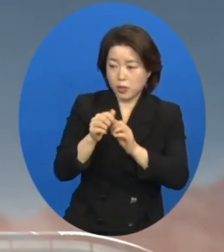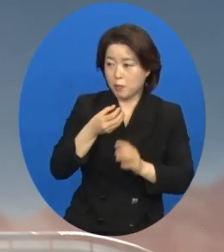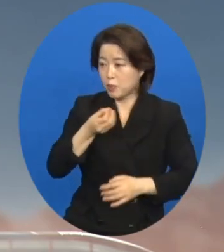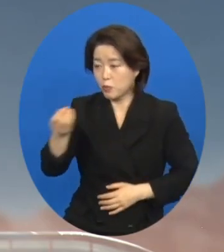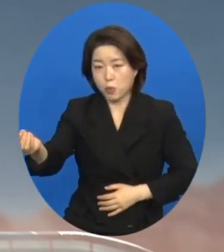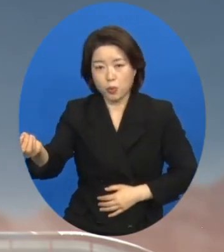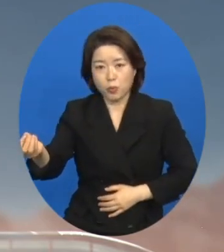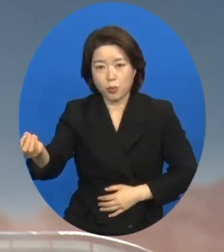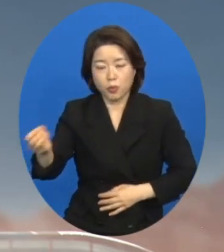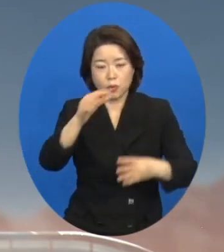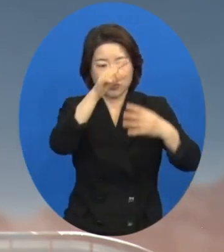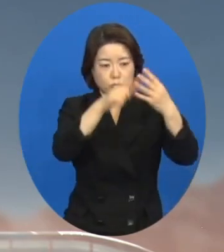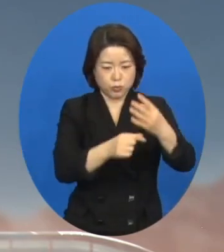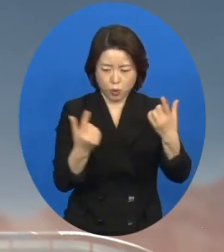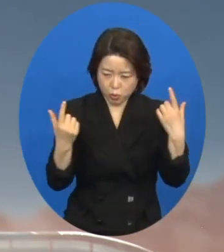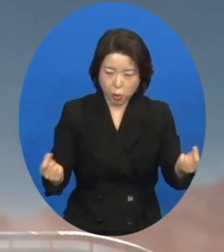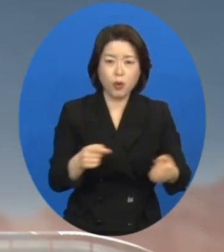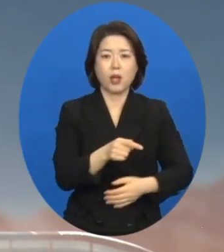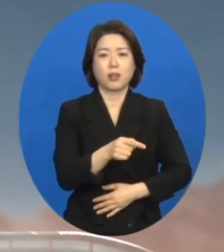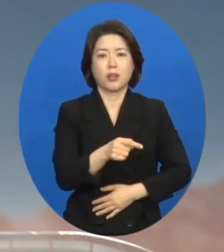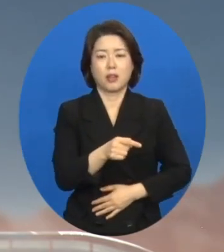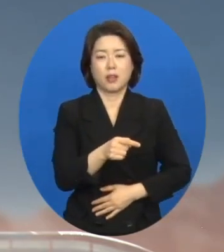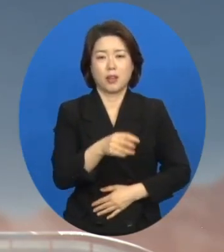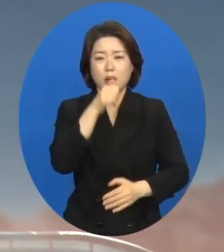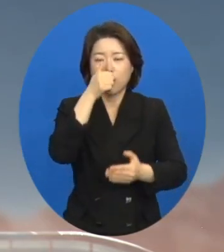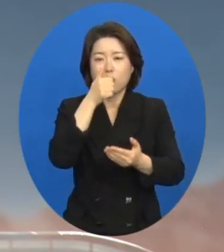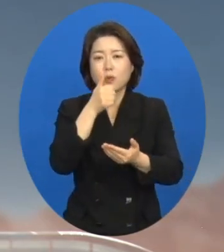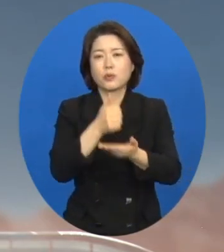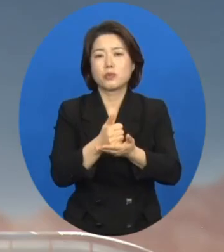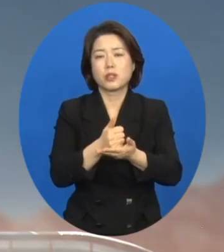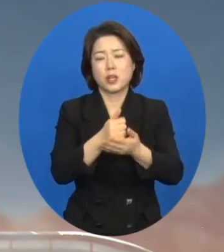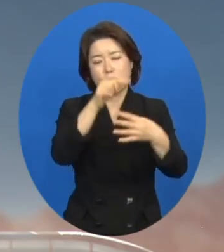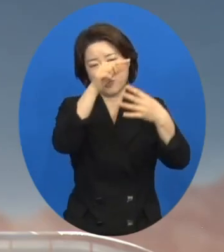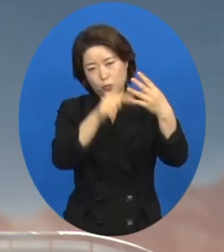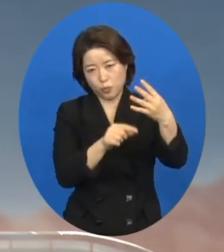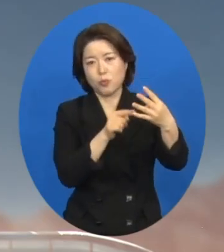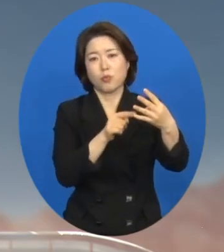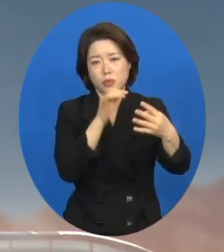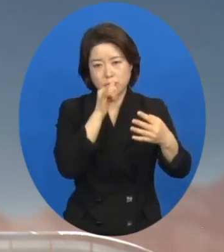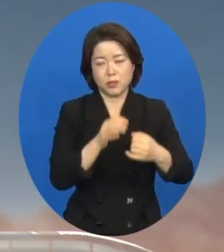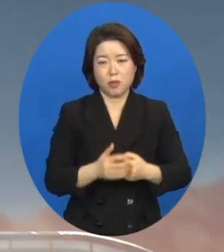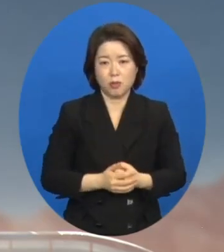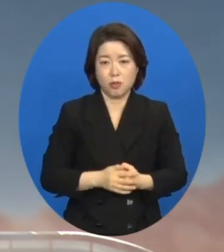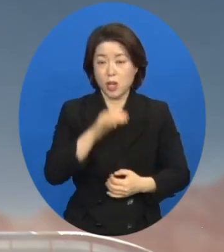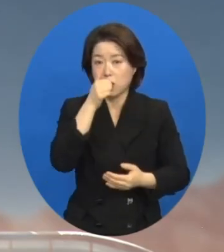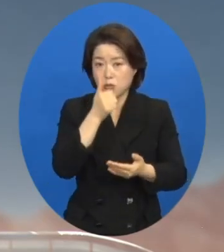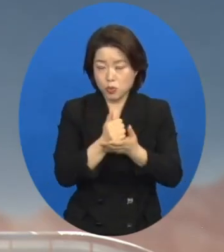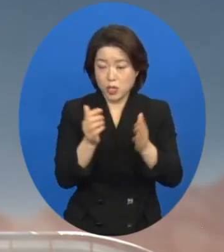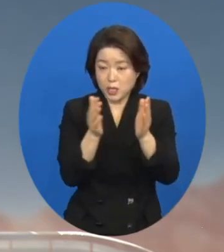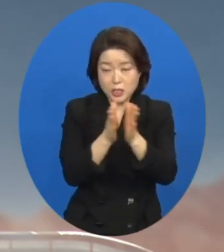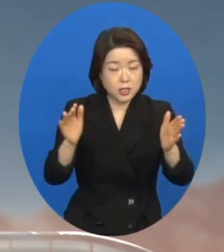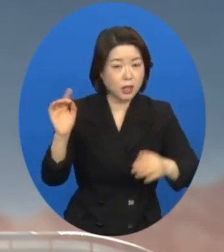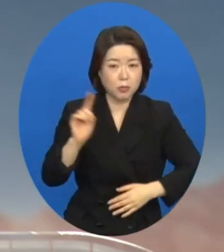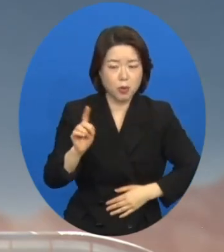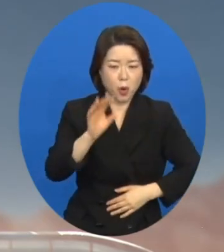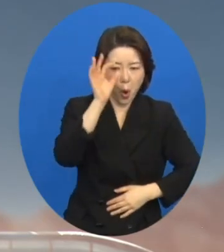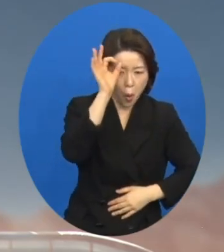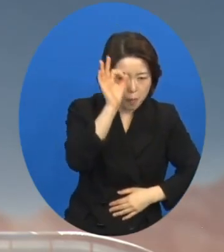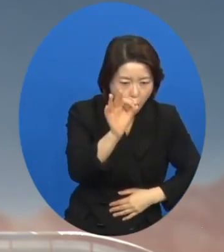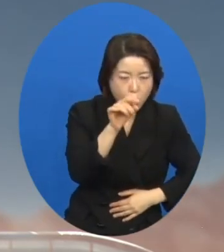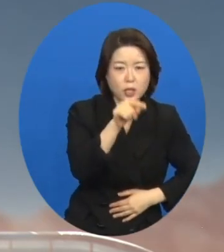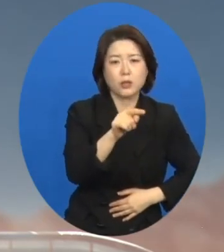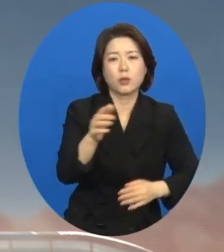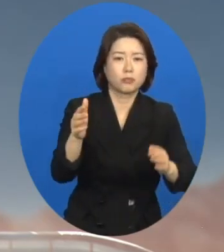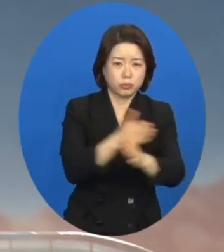정확히 동일합니다. 이게 죄의 패턴이에요. 죄의 패턴은 시작은 보는 것에서